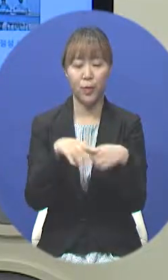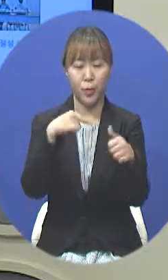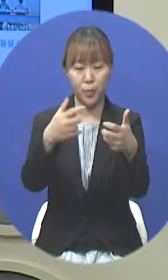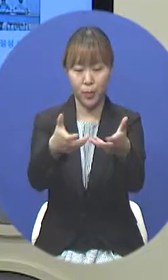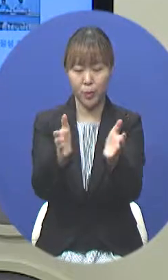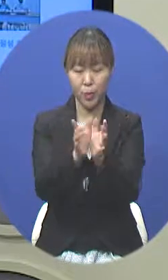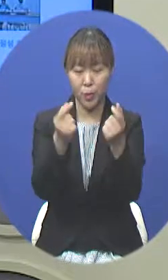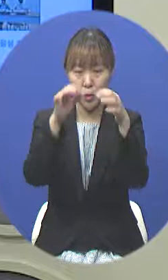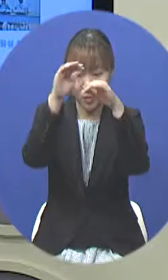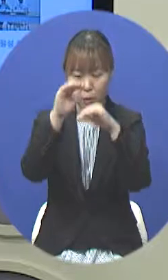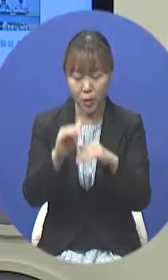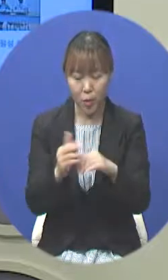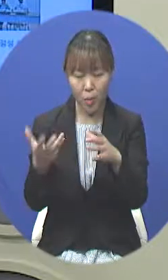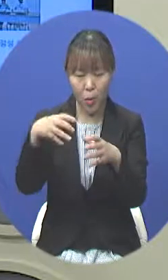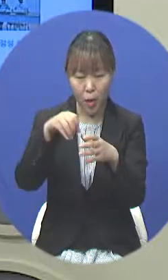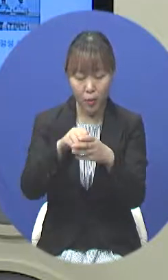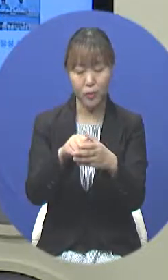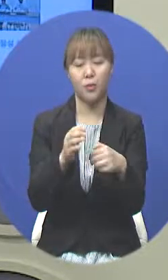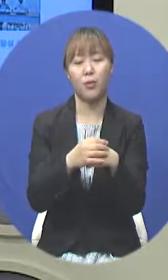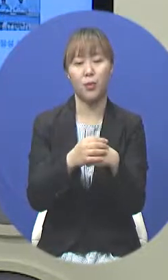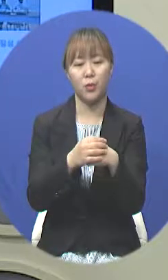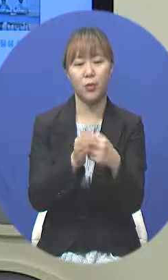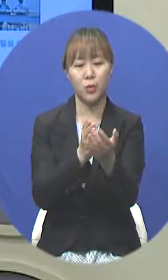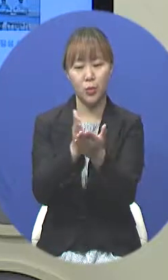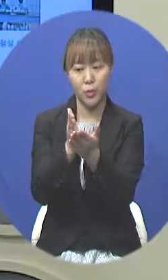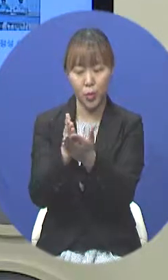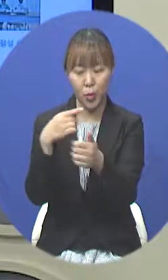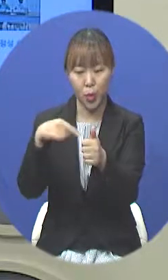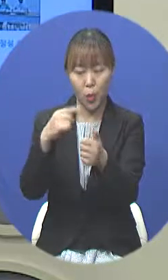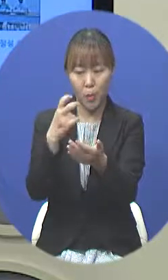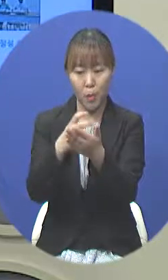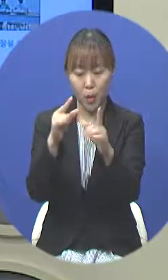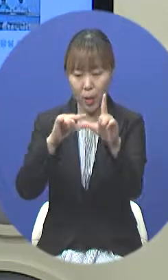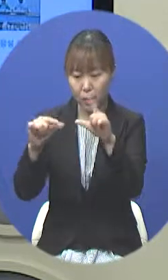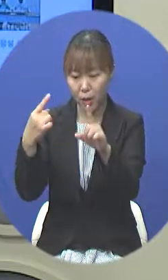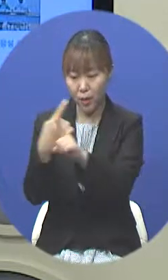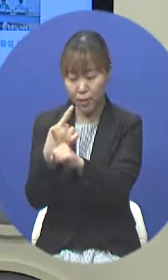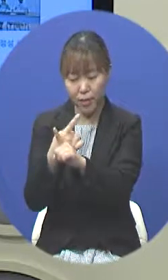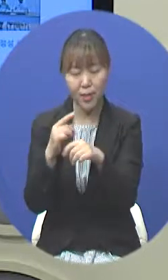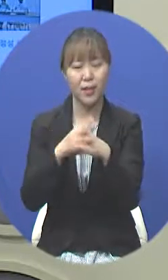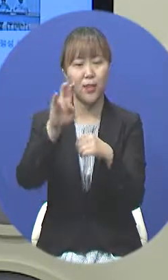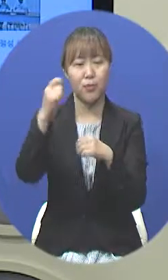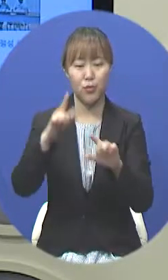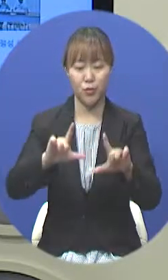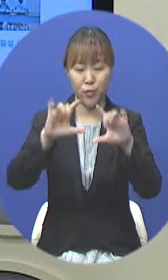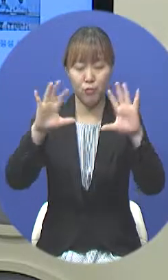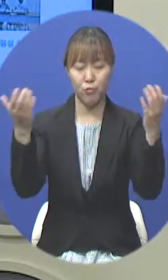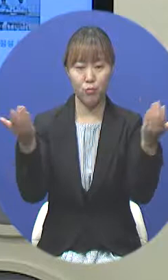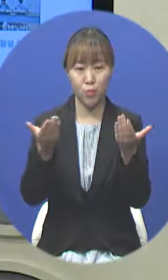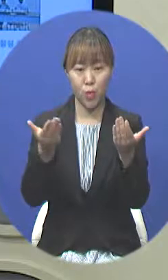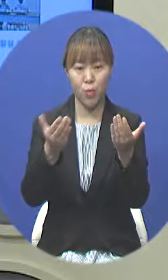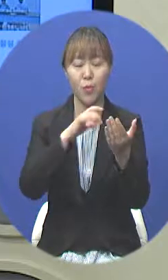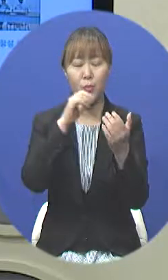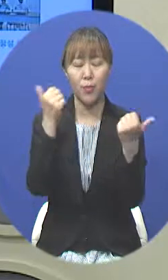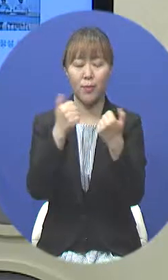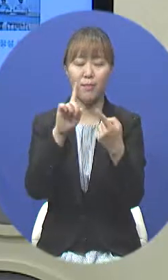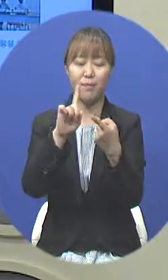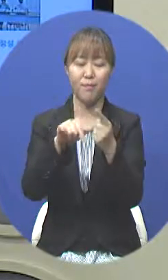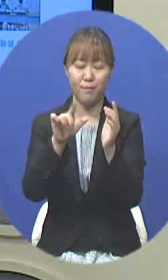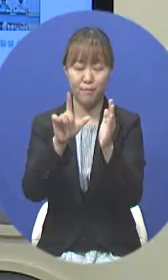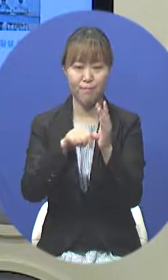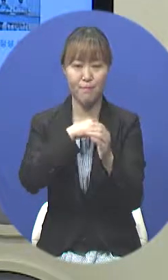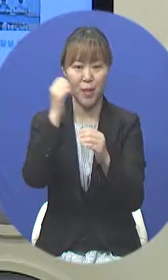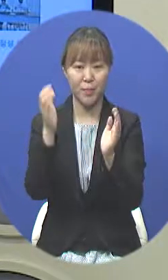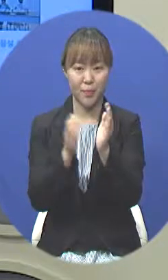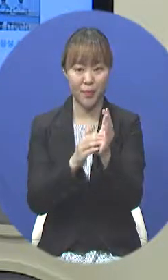교육부는 이와 같은 내용을 담은 진로 교육법 시행령 일부 개정안이 지난 26일 국무회의를 통과했다고 밝혔습니다